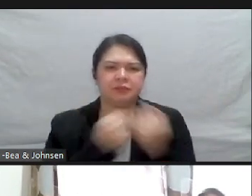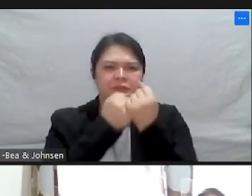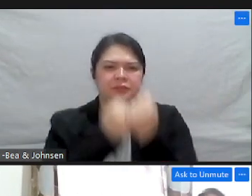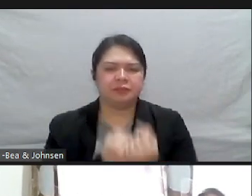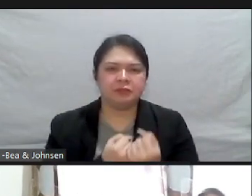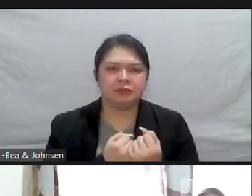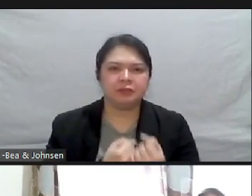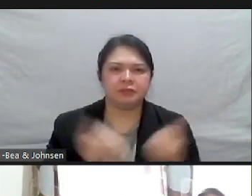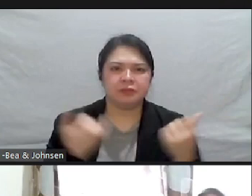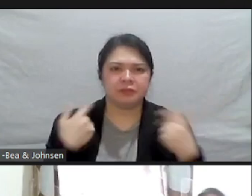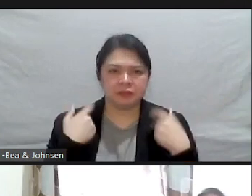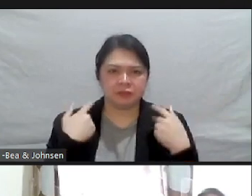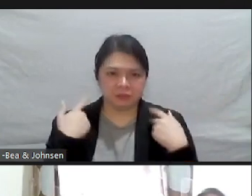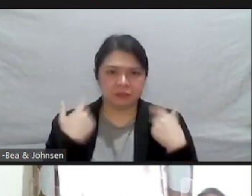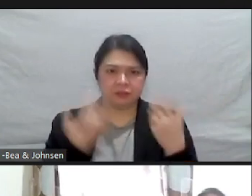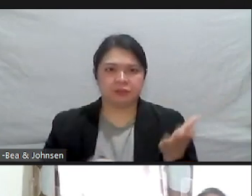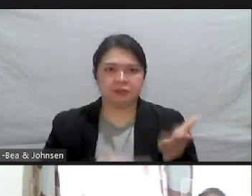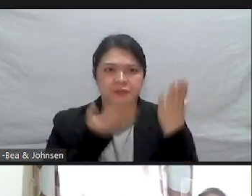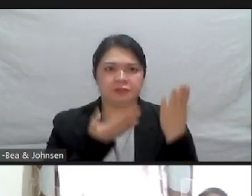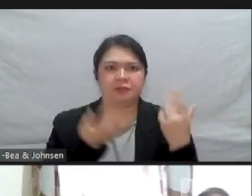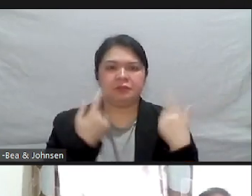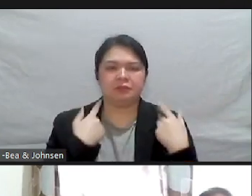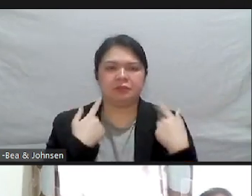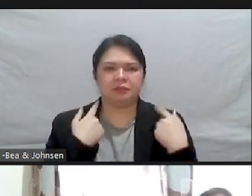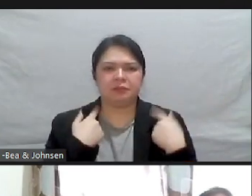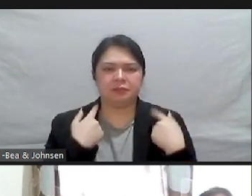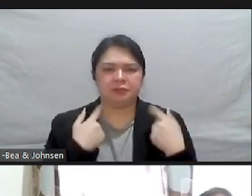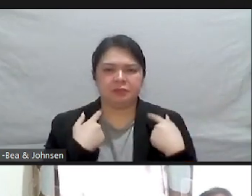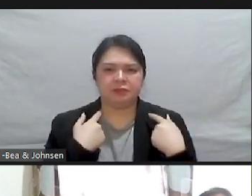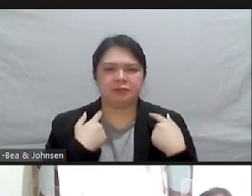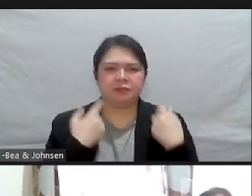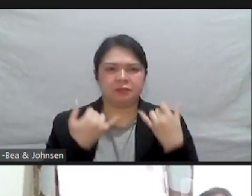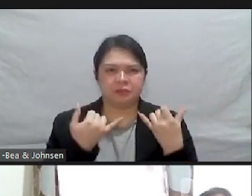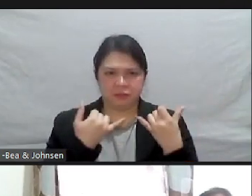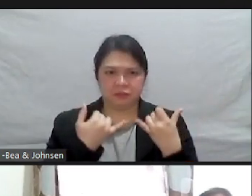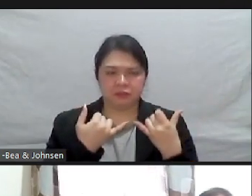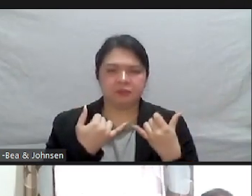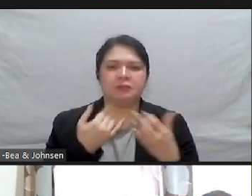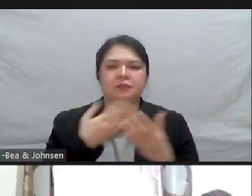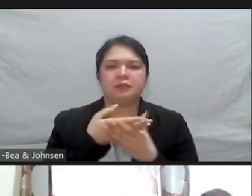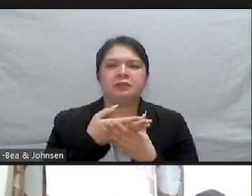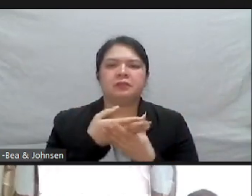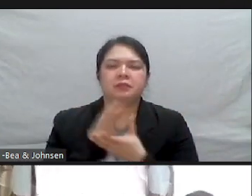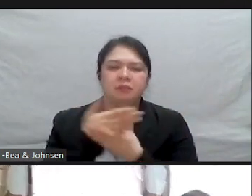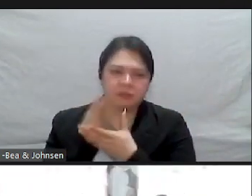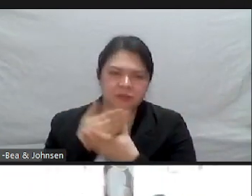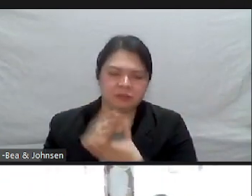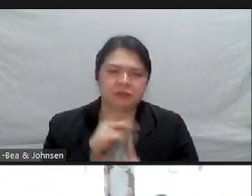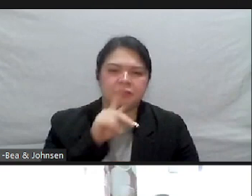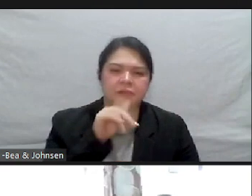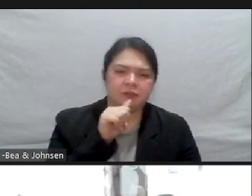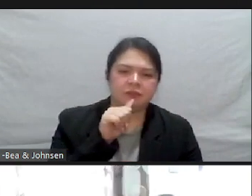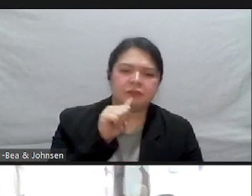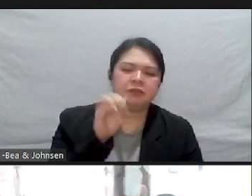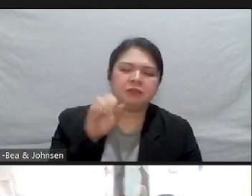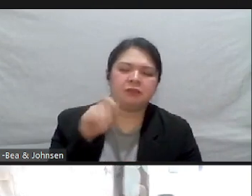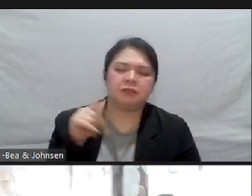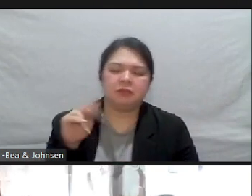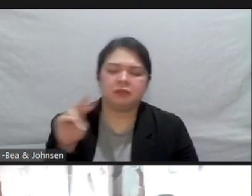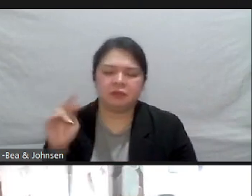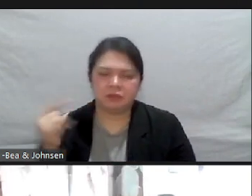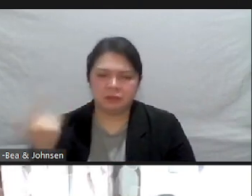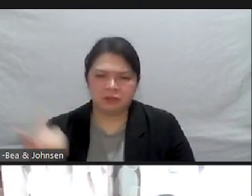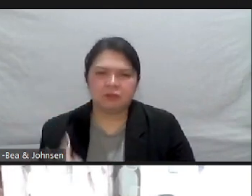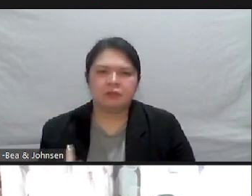lalo na yung funding, no? Yeah. Kasi maraming mga pagsisikap, binahagi ni Kaipang, binahagi mo, no, yung